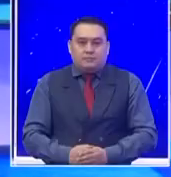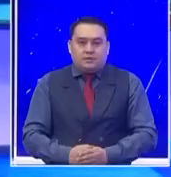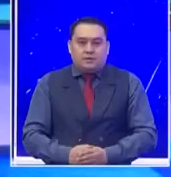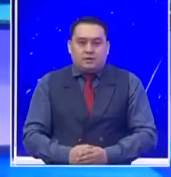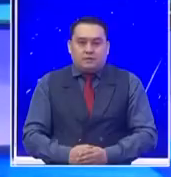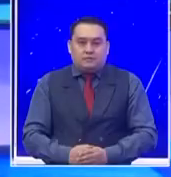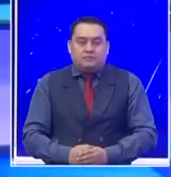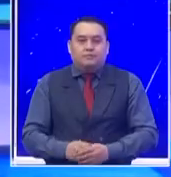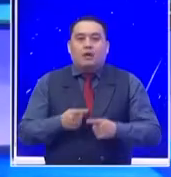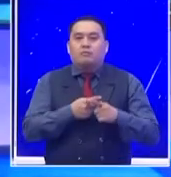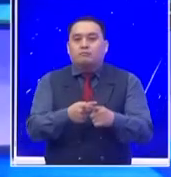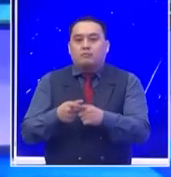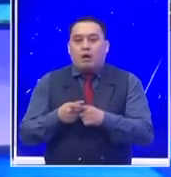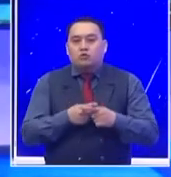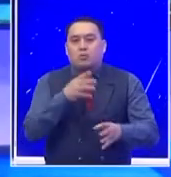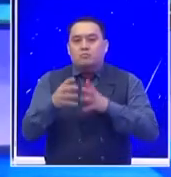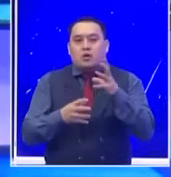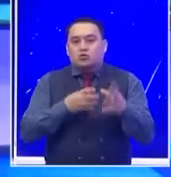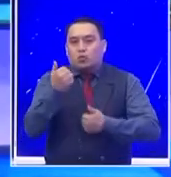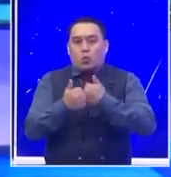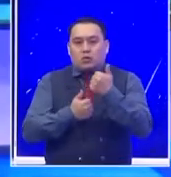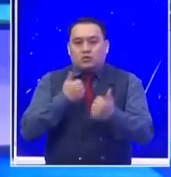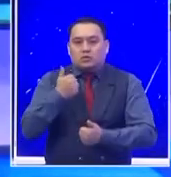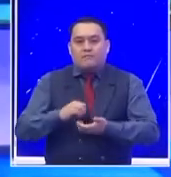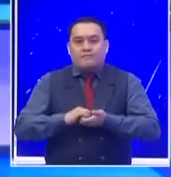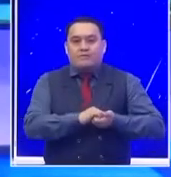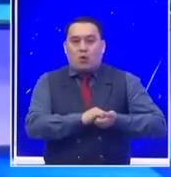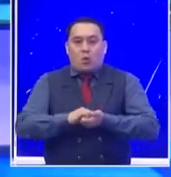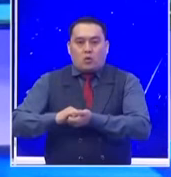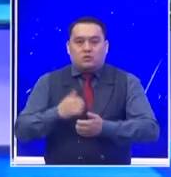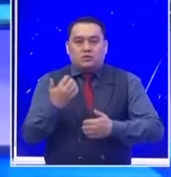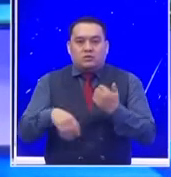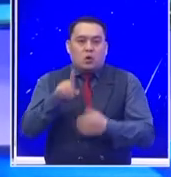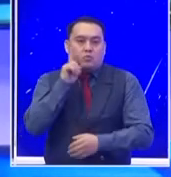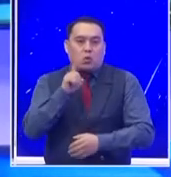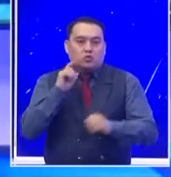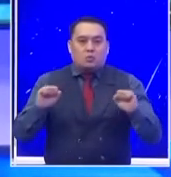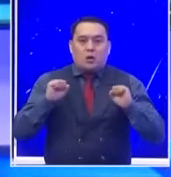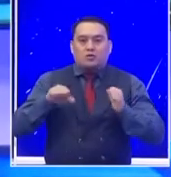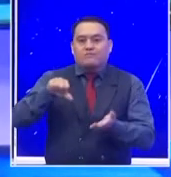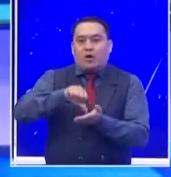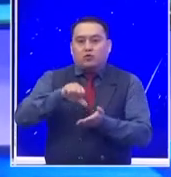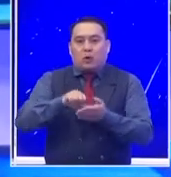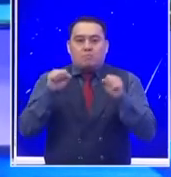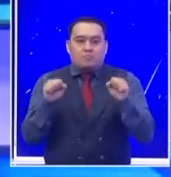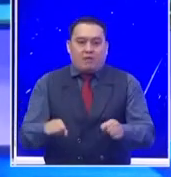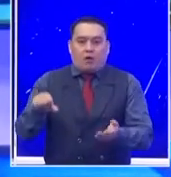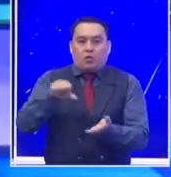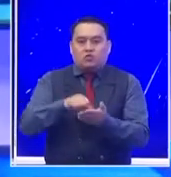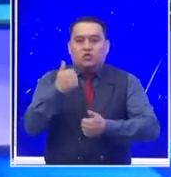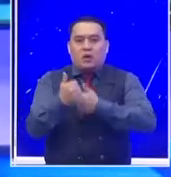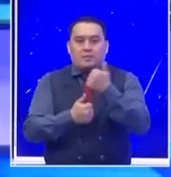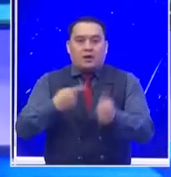в беларуси прошел международный турнир по греко-римской борьбе среди юниоров спортсмены выступали за право участвовать на чемпионате